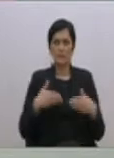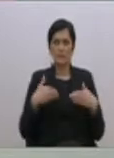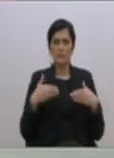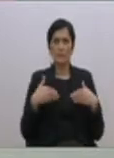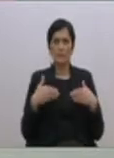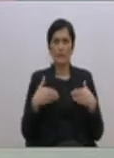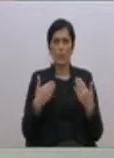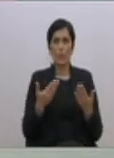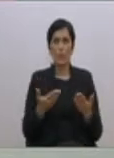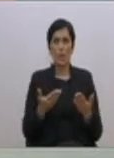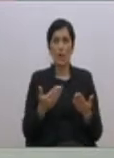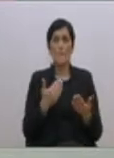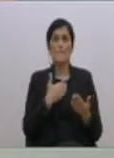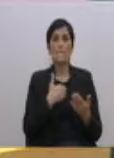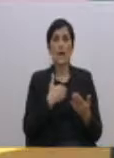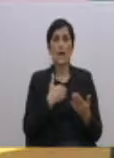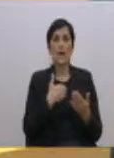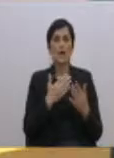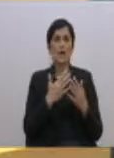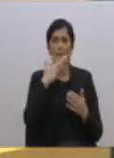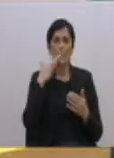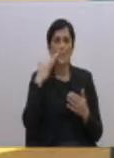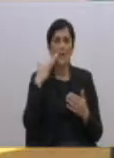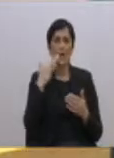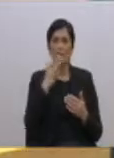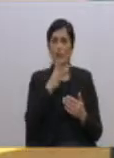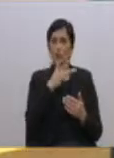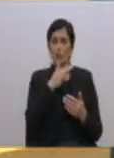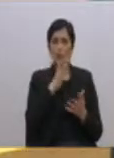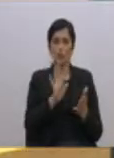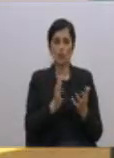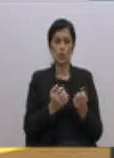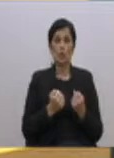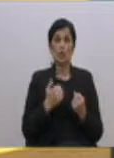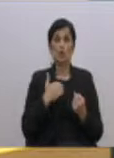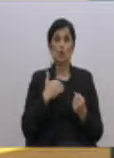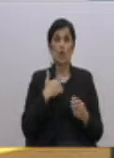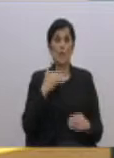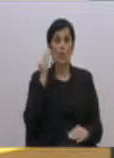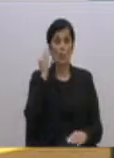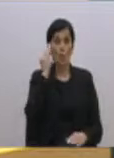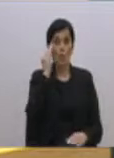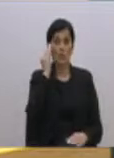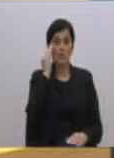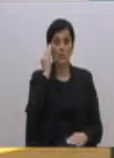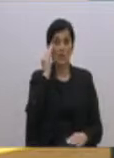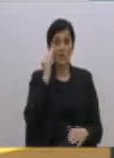მოგესალმებით. მე დიდ დროს არ წაგართვე, იმიტომ რომ ჩემი მოსაზრებები